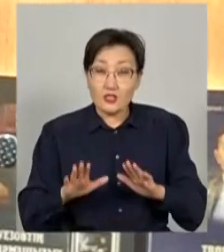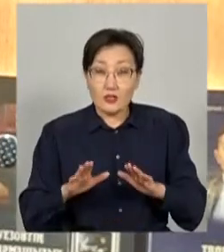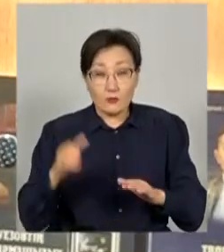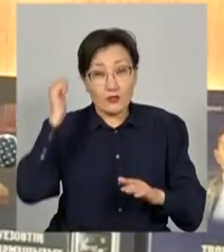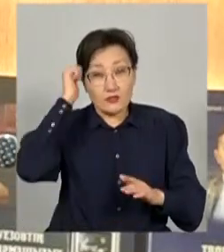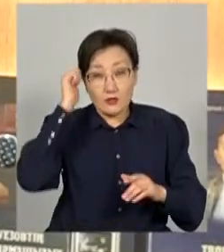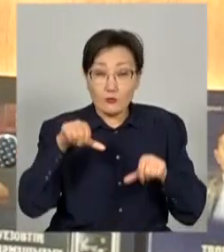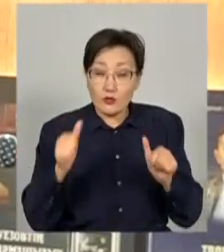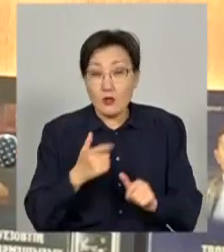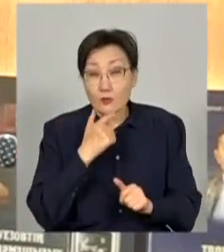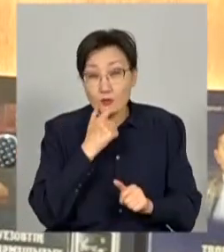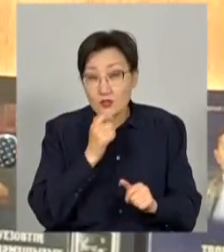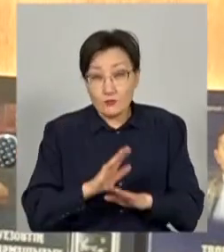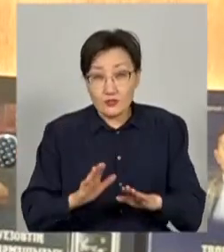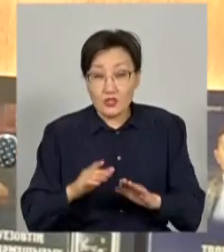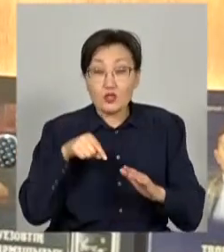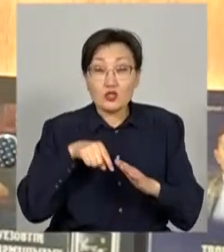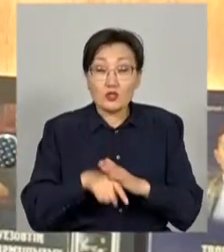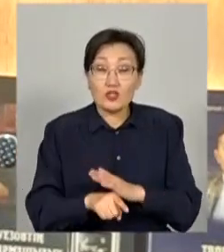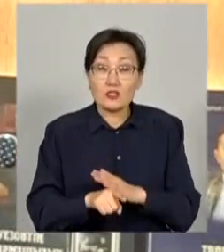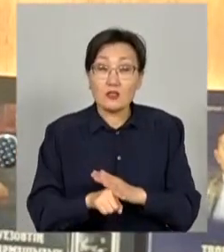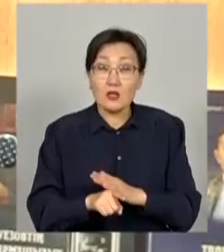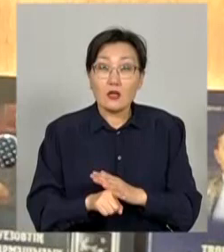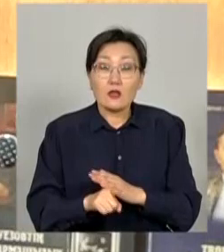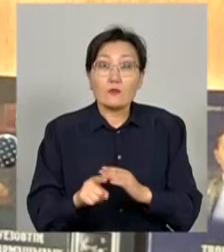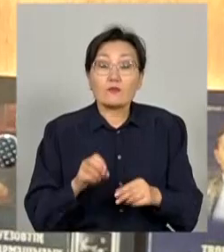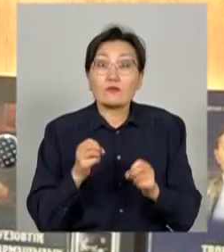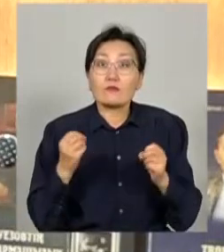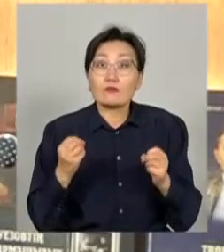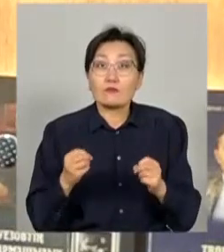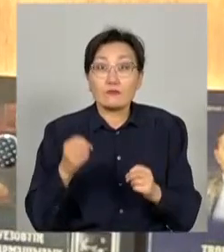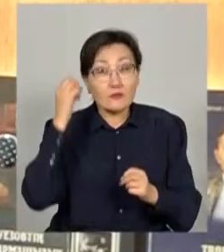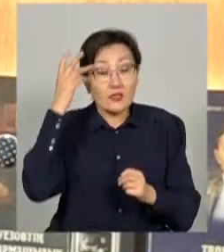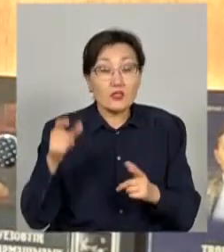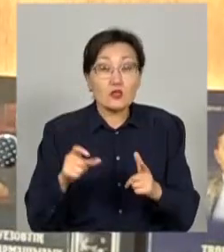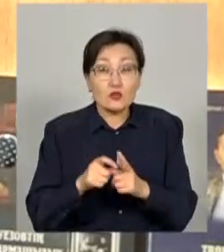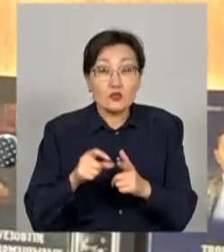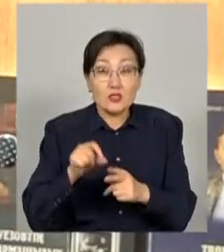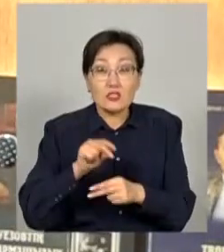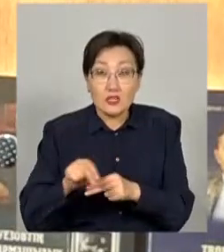ғана тамашылап қоймай, соның ішінен жаңағы ғибрат сөздерді мәңгіге естеріне